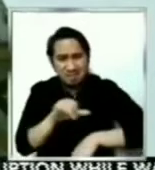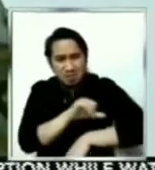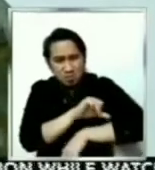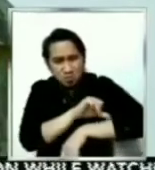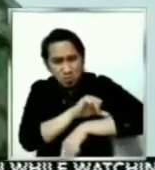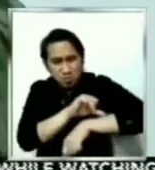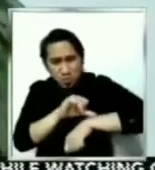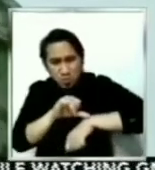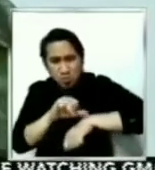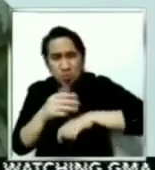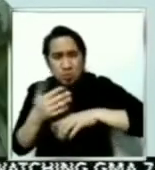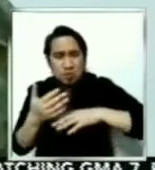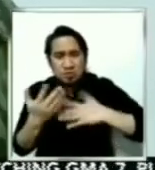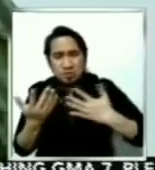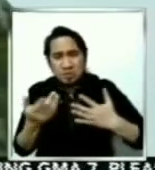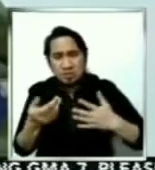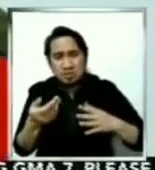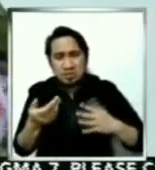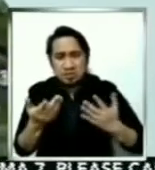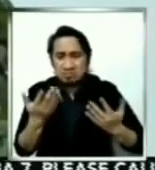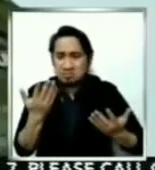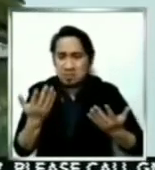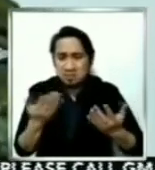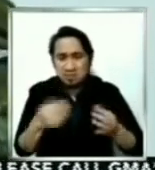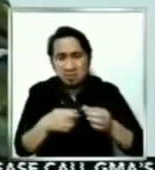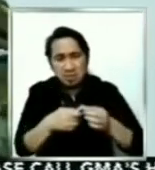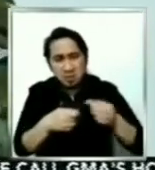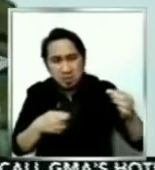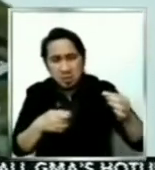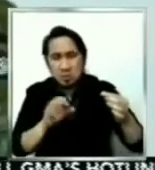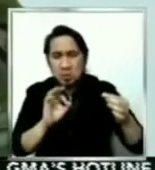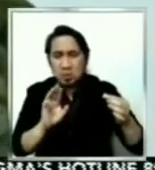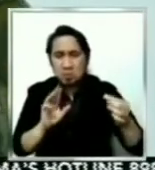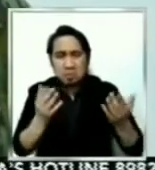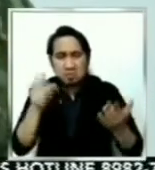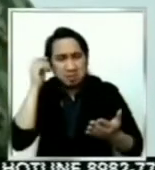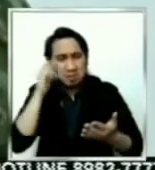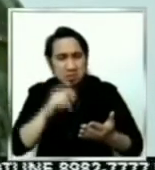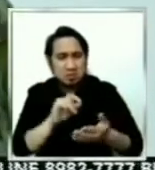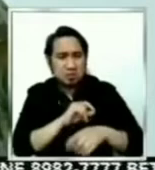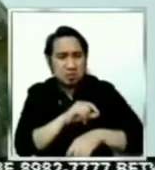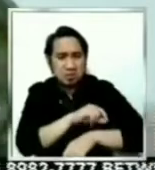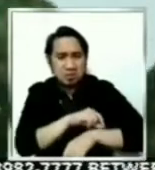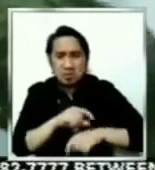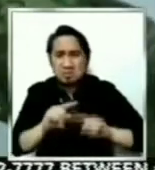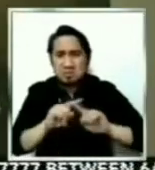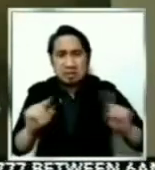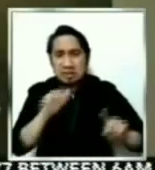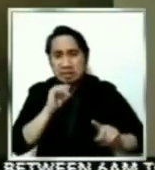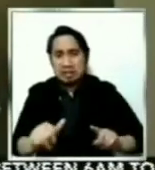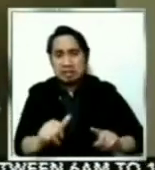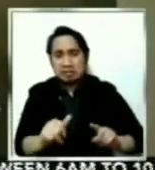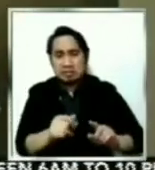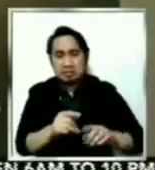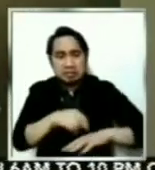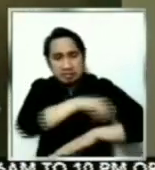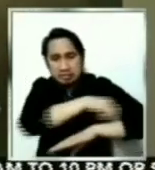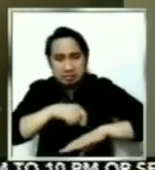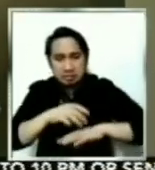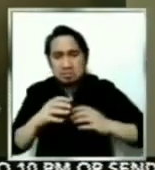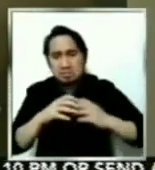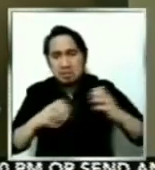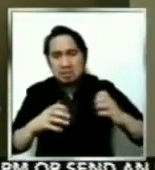ng matulis na could be a ball pen na parang may hiwa. Pero hindi siya hiwa. Abrasion, parang